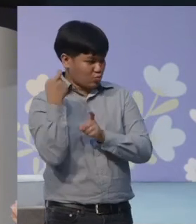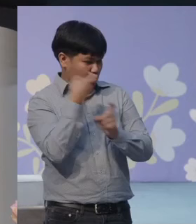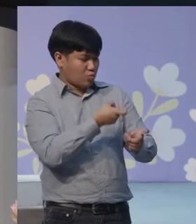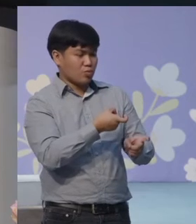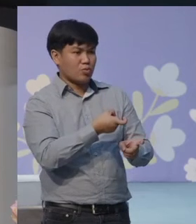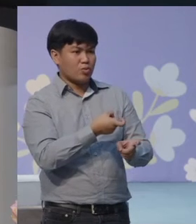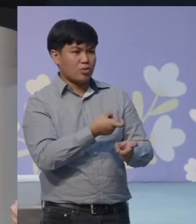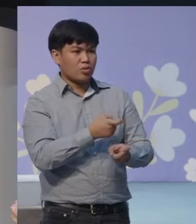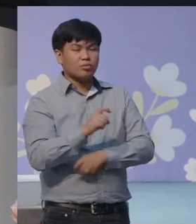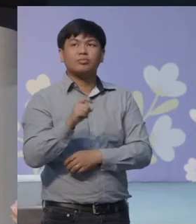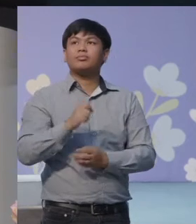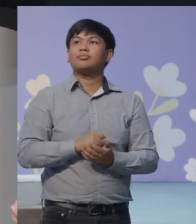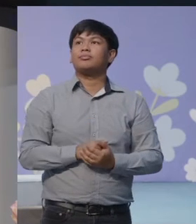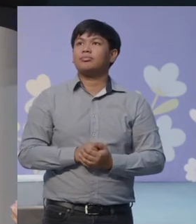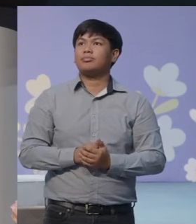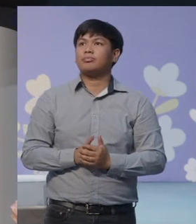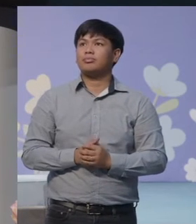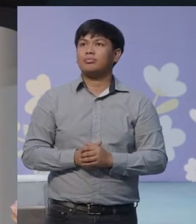Ano